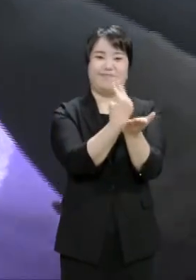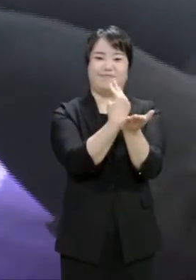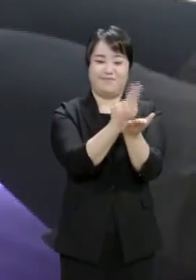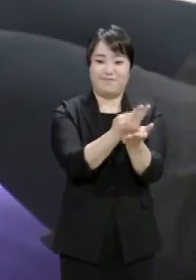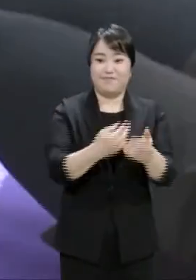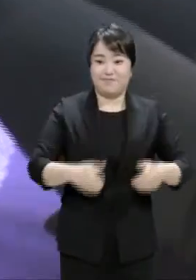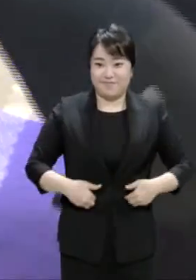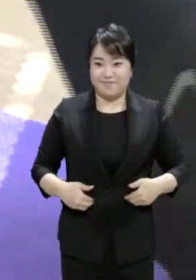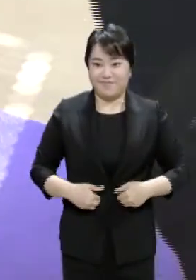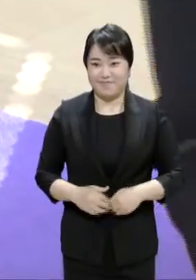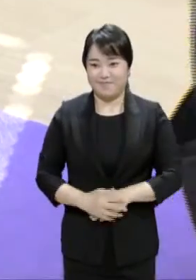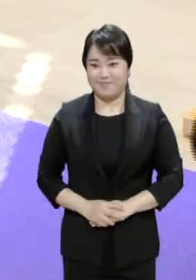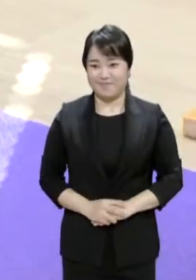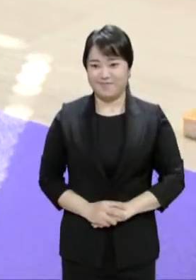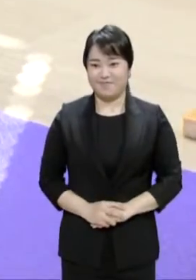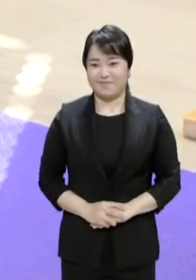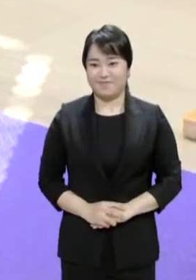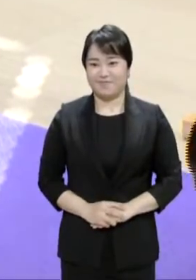넷,